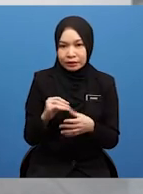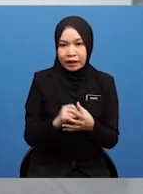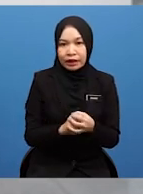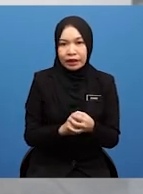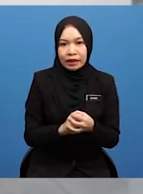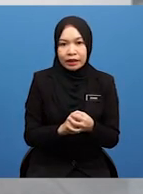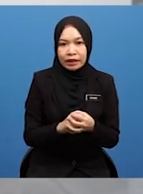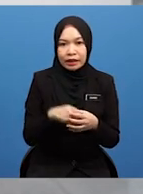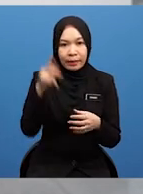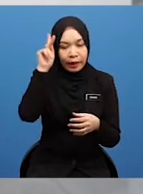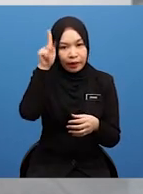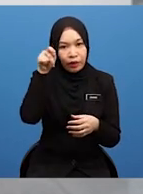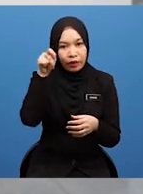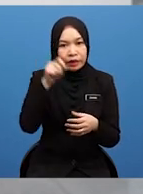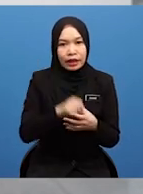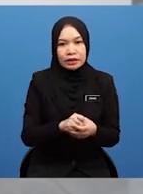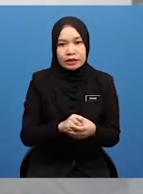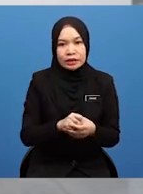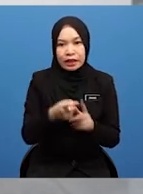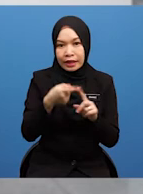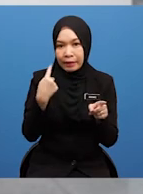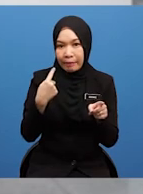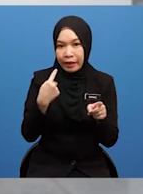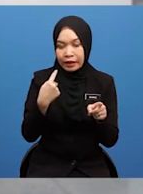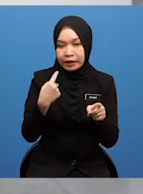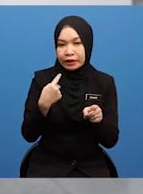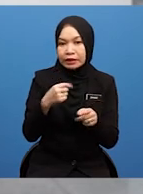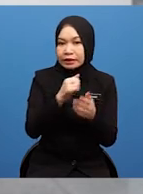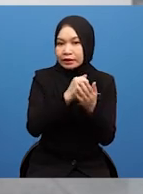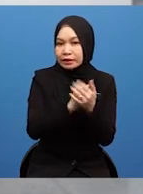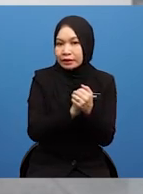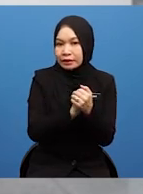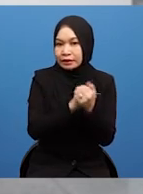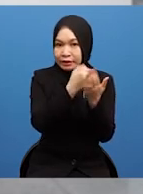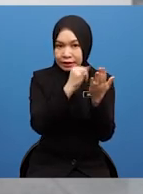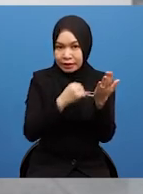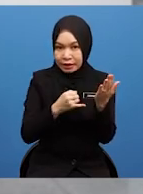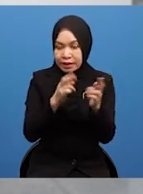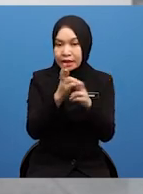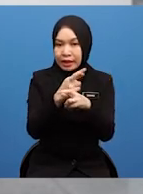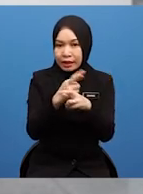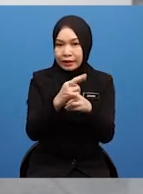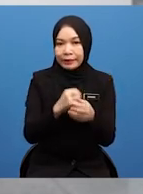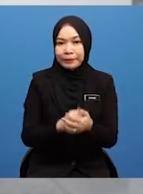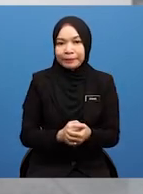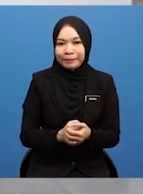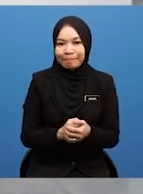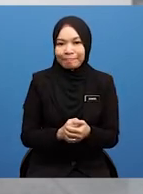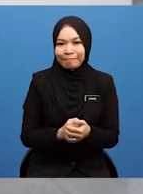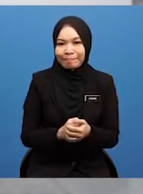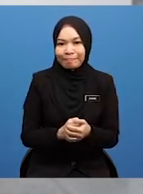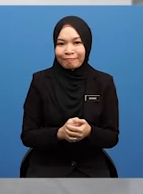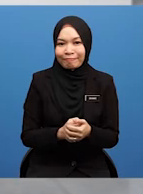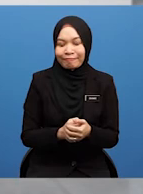dipahami berdasarkan aplikasi sendiri ke memahami Ian menyilau dua